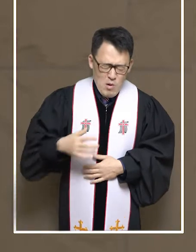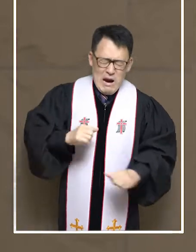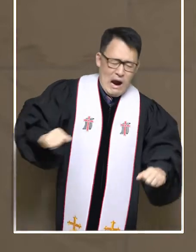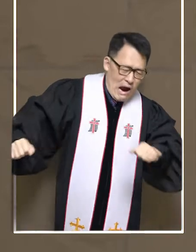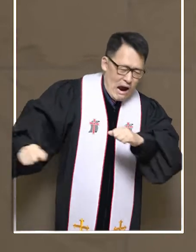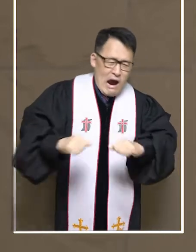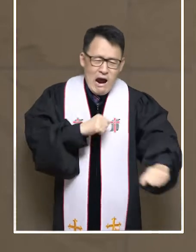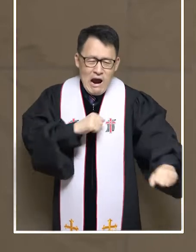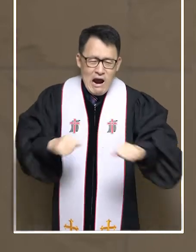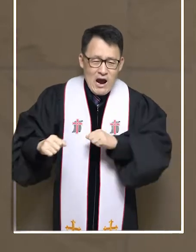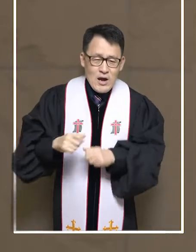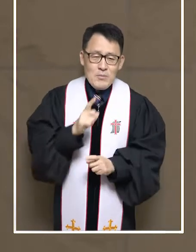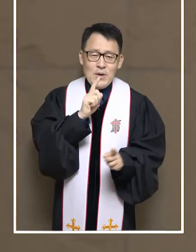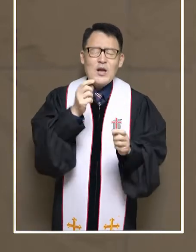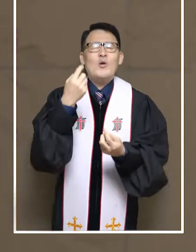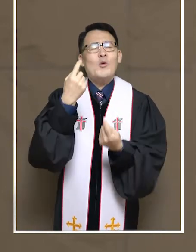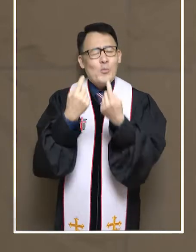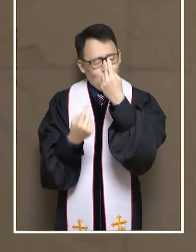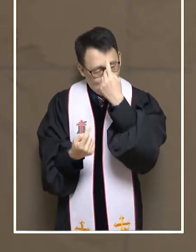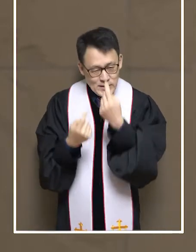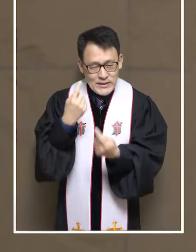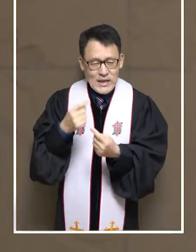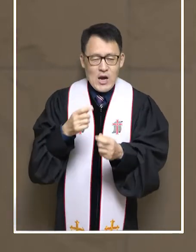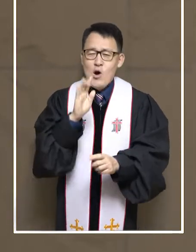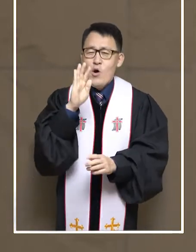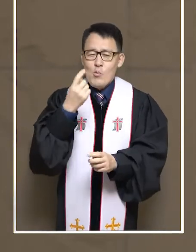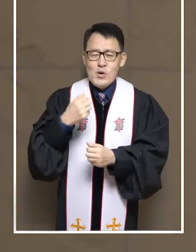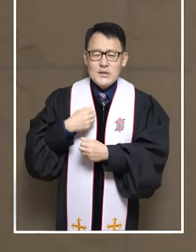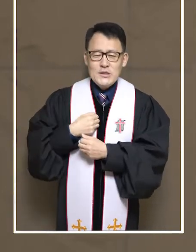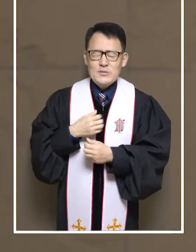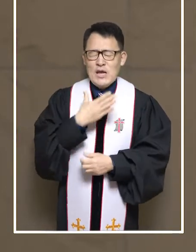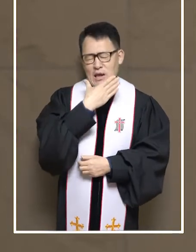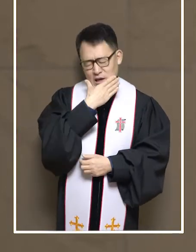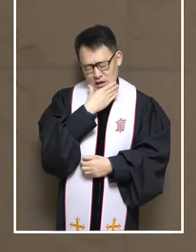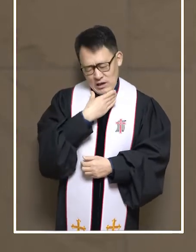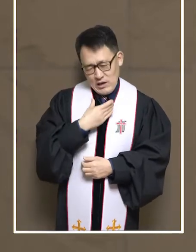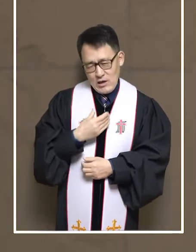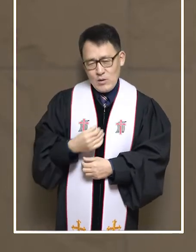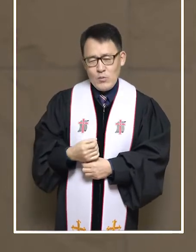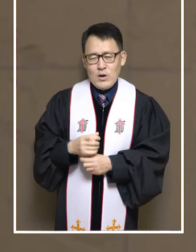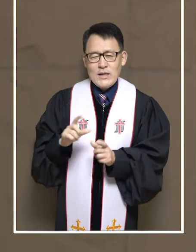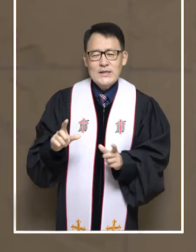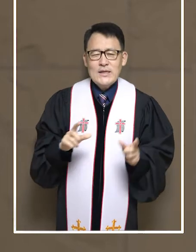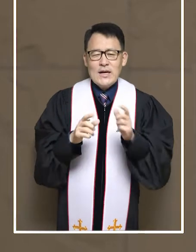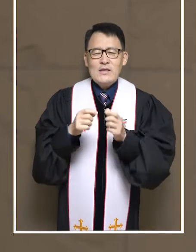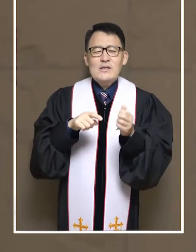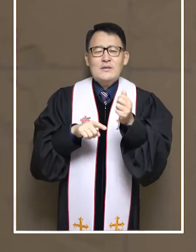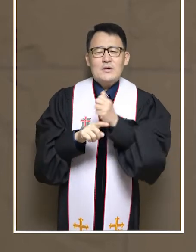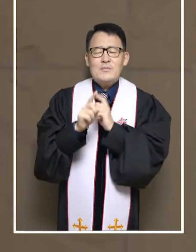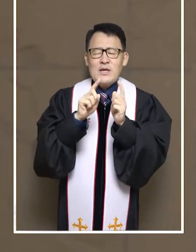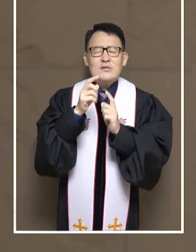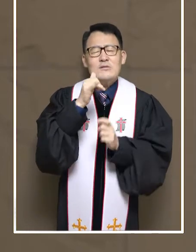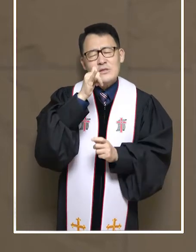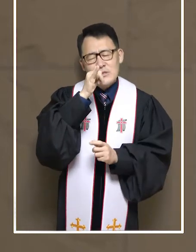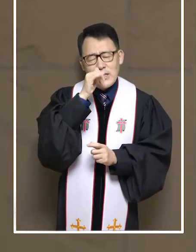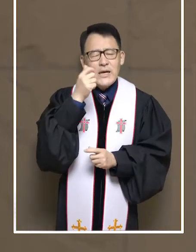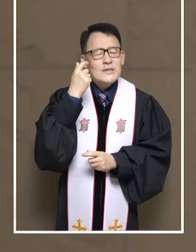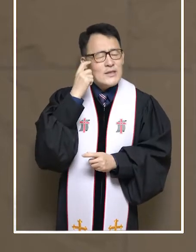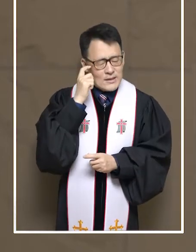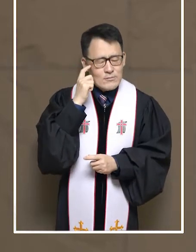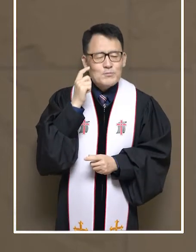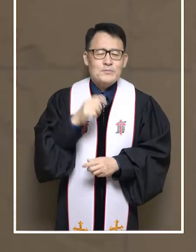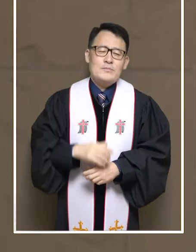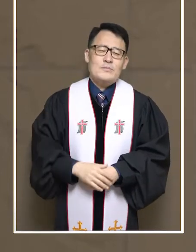몸부림쳤노라고 말하기보다는 마치 보디발의 집에서 행복하기라도 했다는 듯이 말하지 않을까